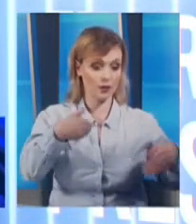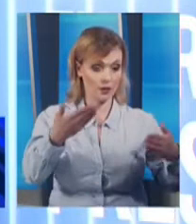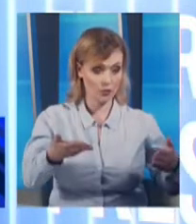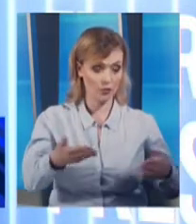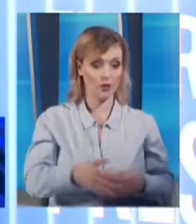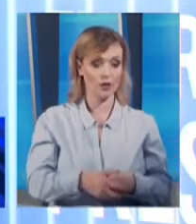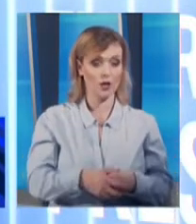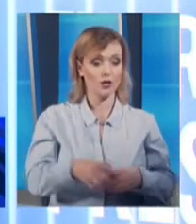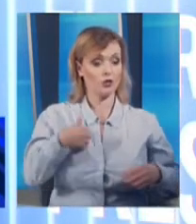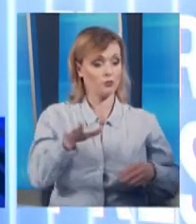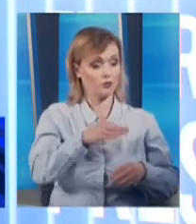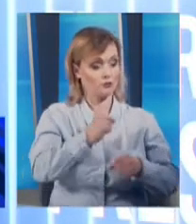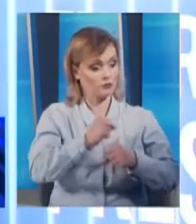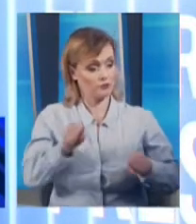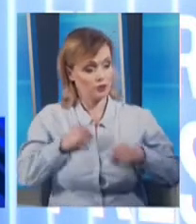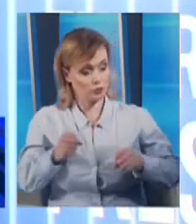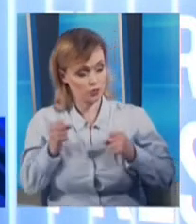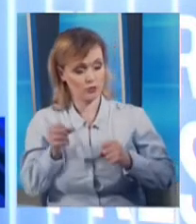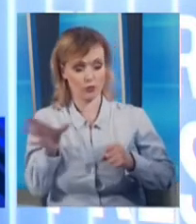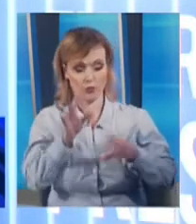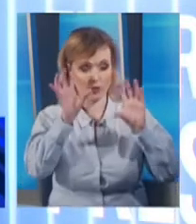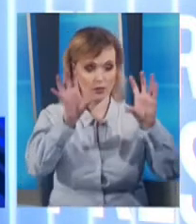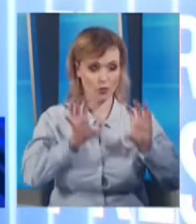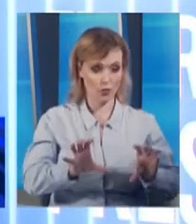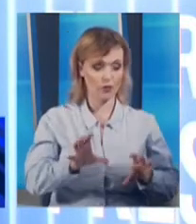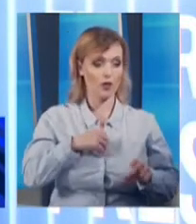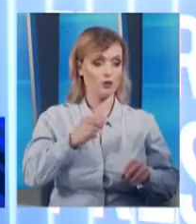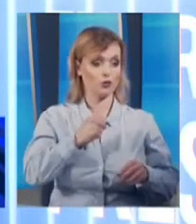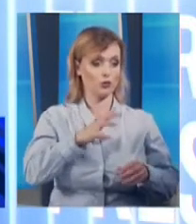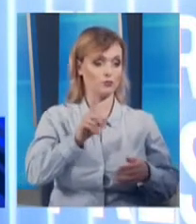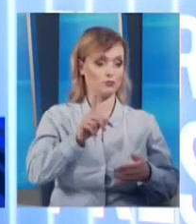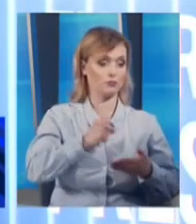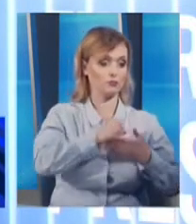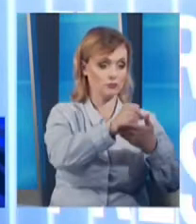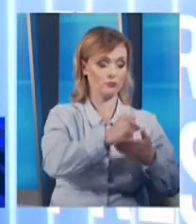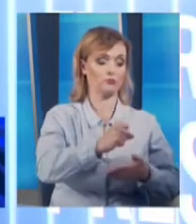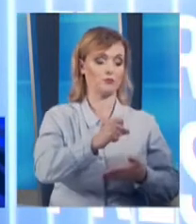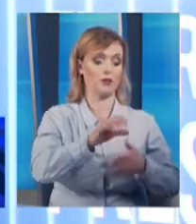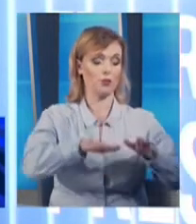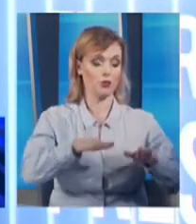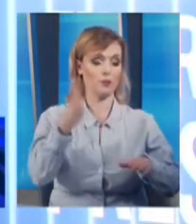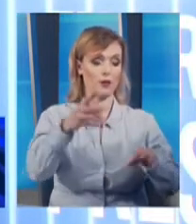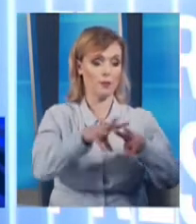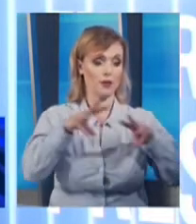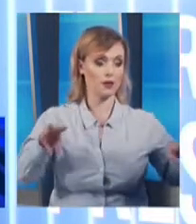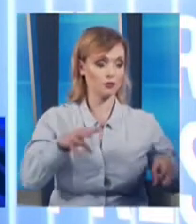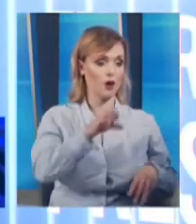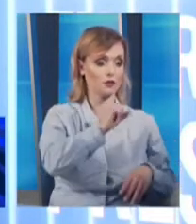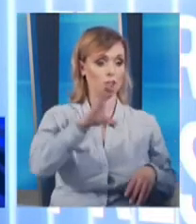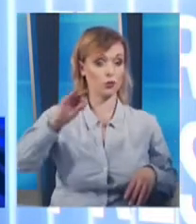epuizez toate căile constituționale de desemnare a domnului Slusar în calitate de prim-ministru, iar în momentul în care nu va fi